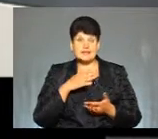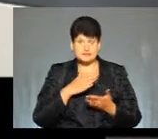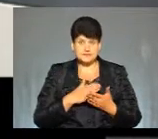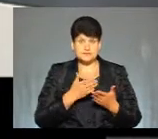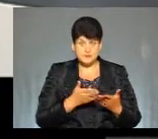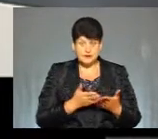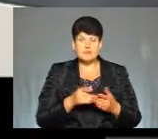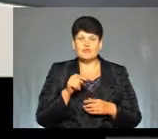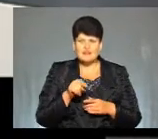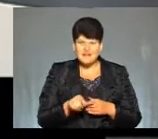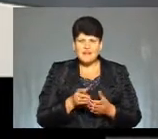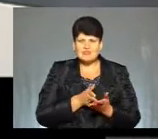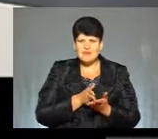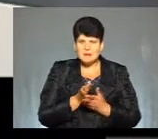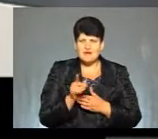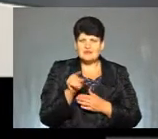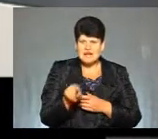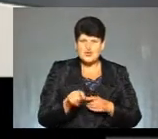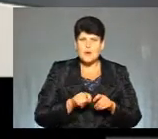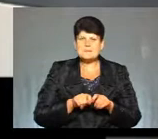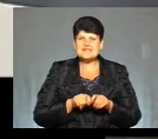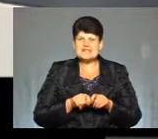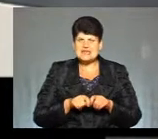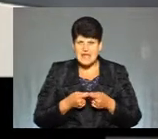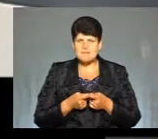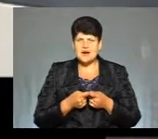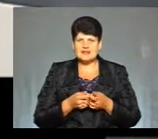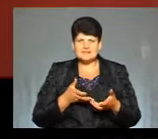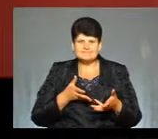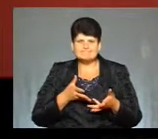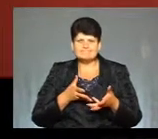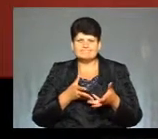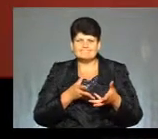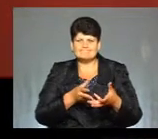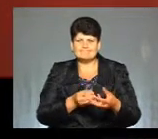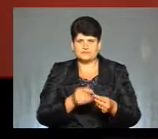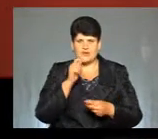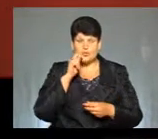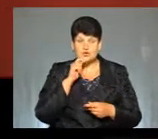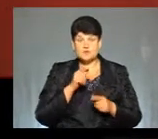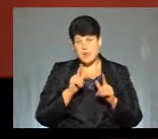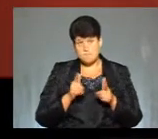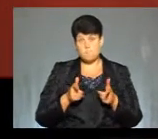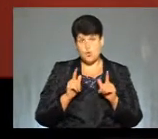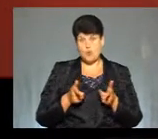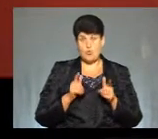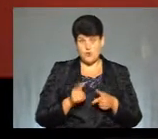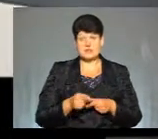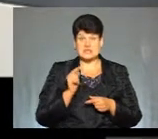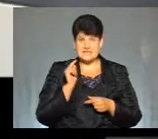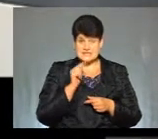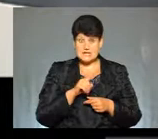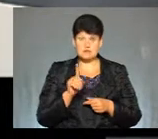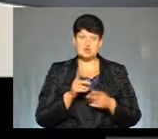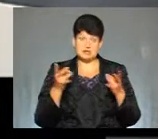власне, направлена на те, щоб зламати оцей елемент спротиву, щоб українці Українці погодилися з тим, що